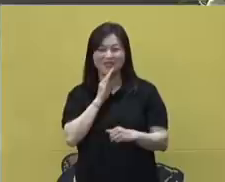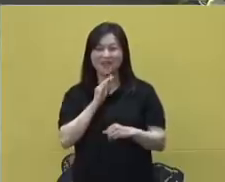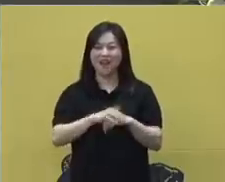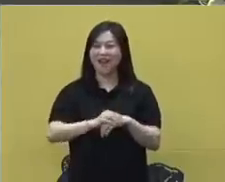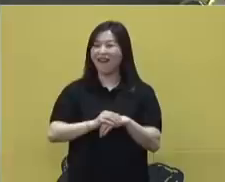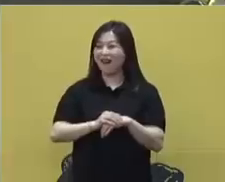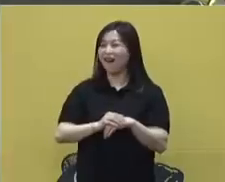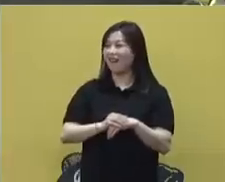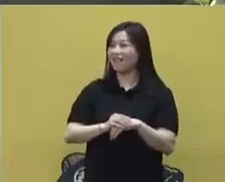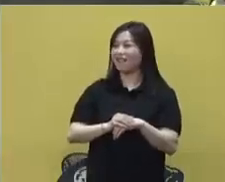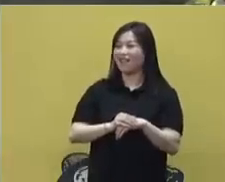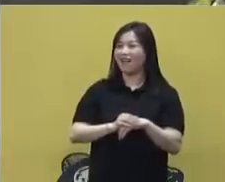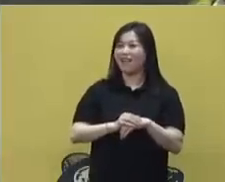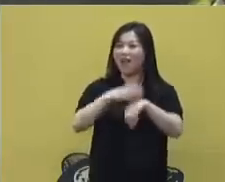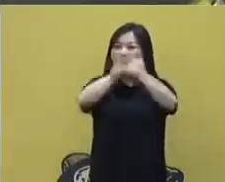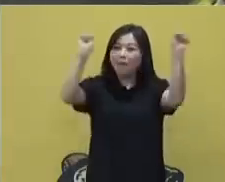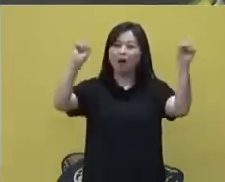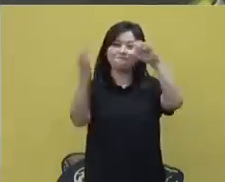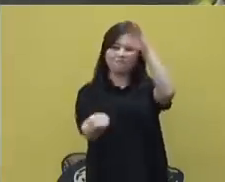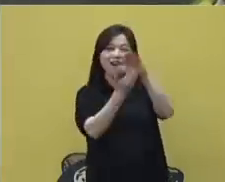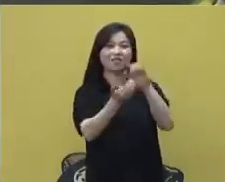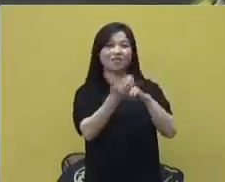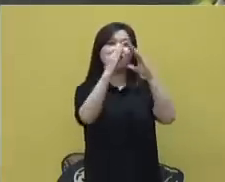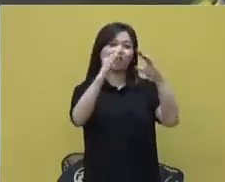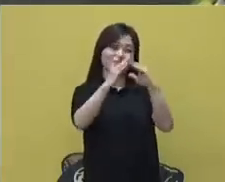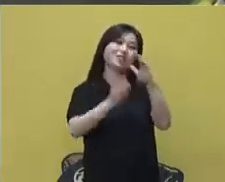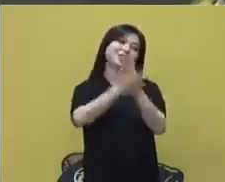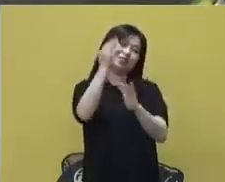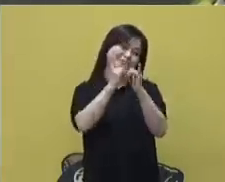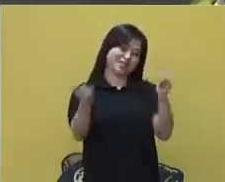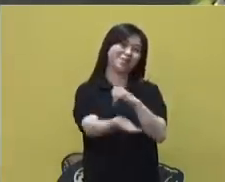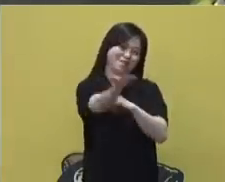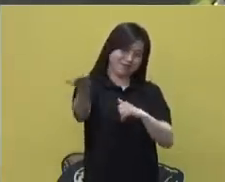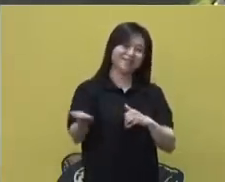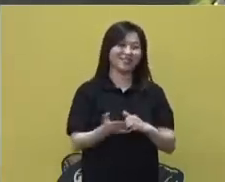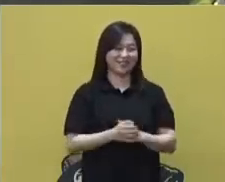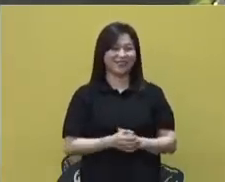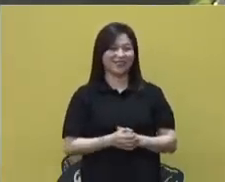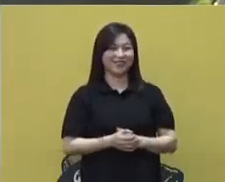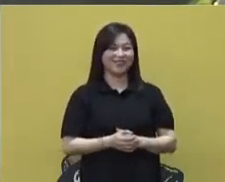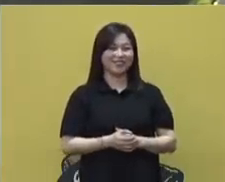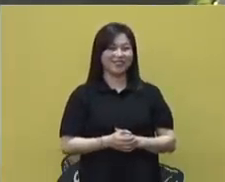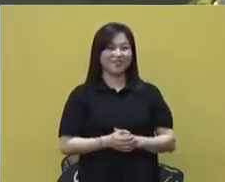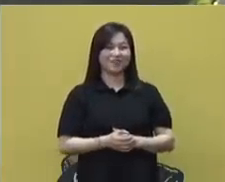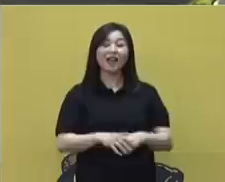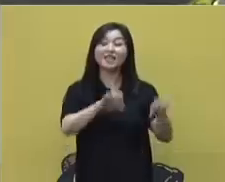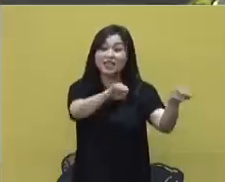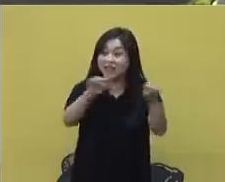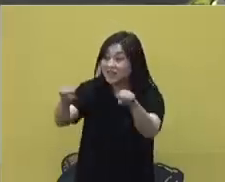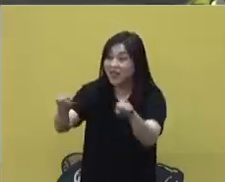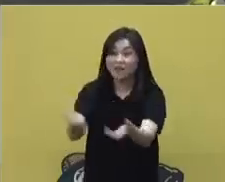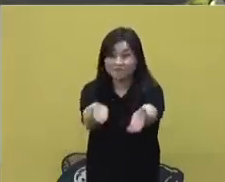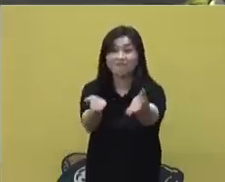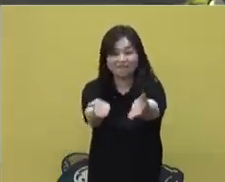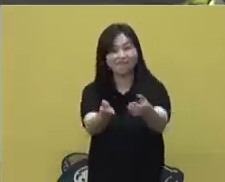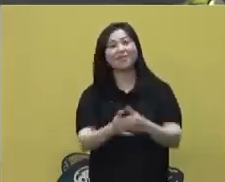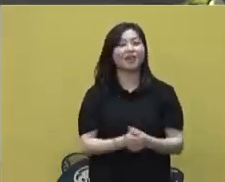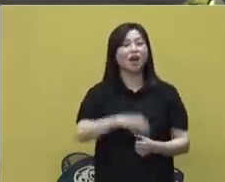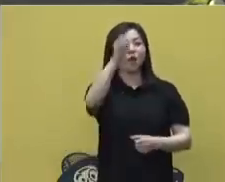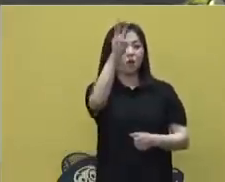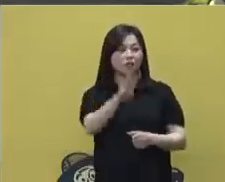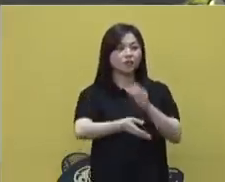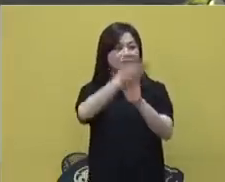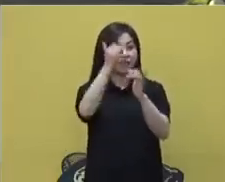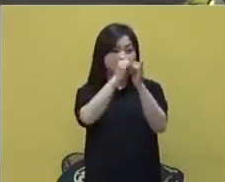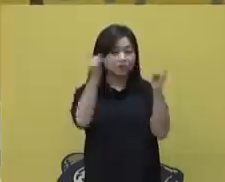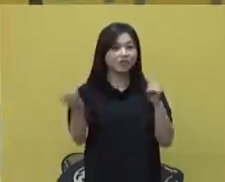이뤘던 정말 우리 광주 시민 전남 도민들과 함께하고 있습니다. 일단 본인의 목소리로 한번 인사드리시죠. 예, 광주 시민